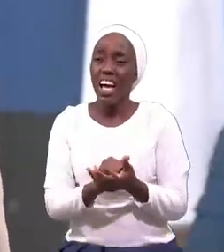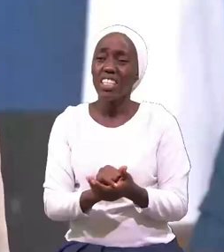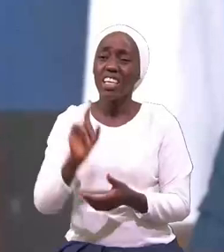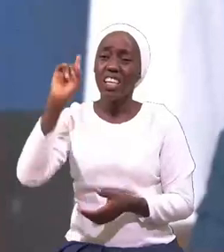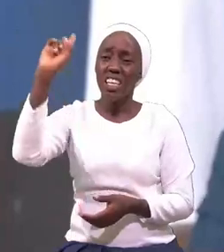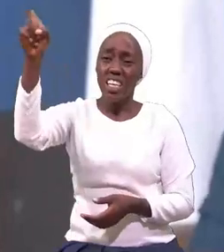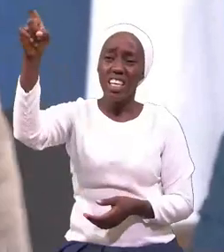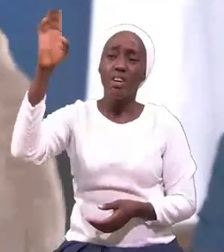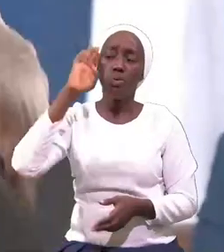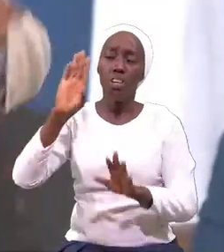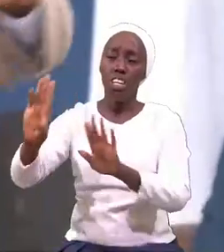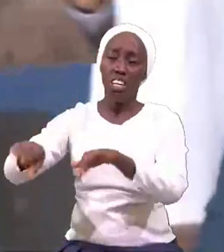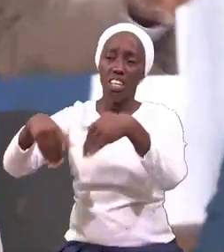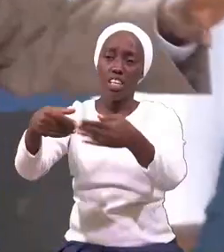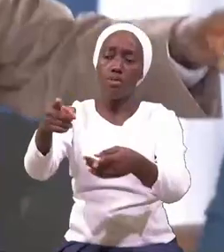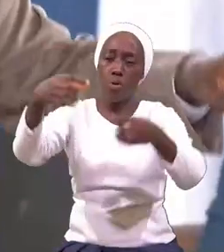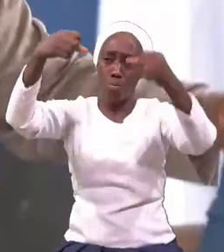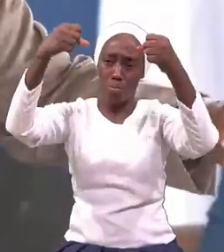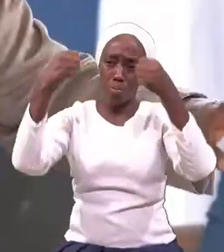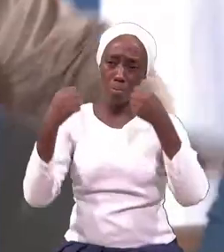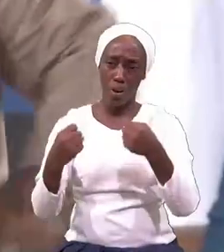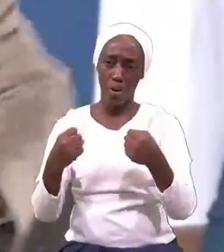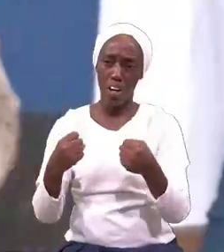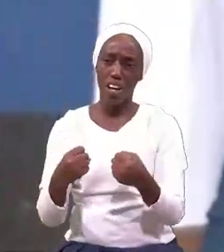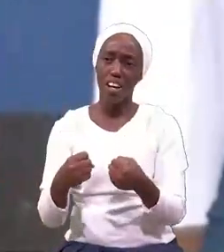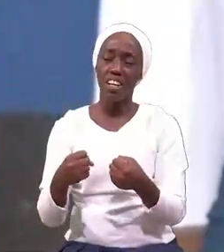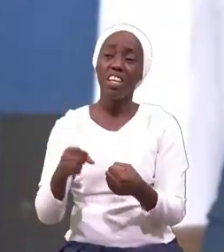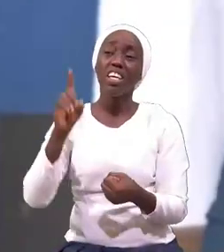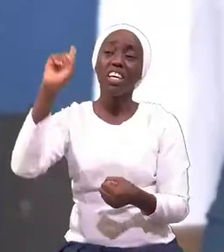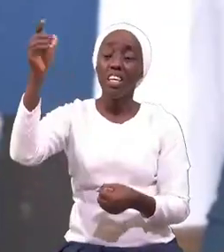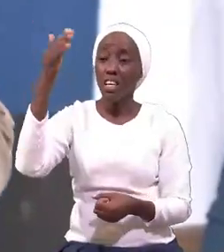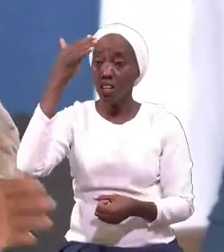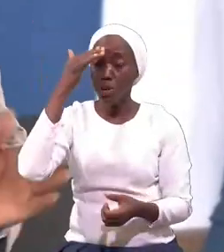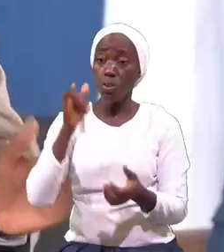qu'il veut te donner la puissance. Il savait